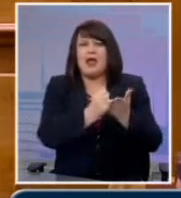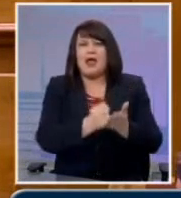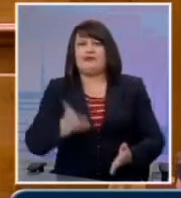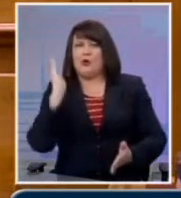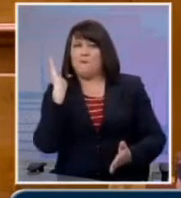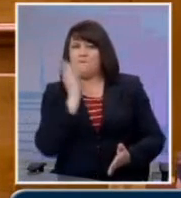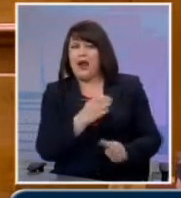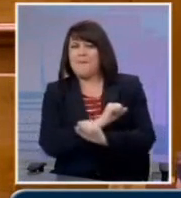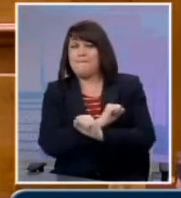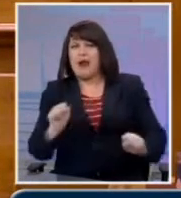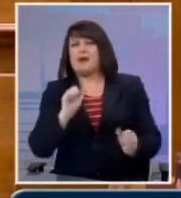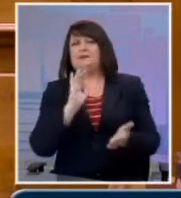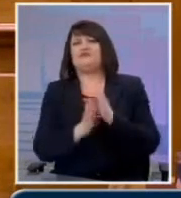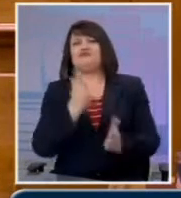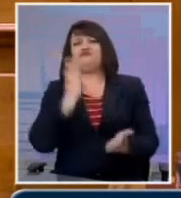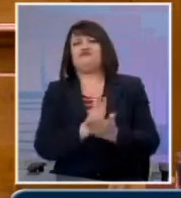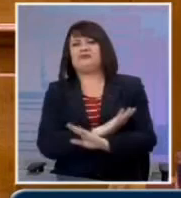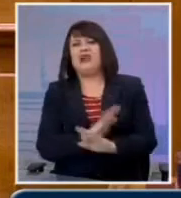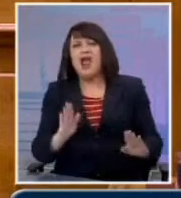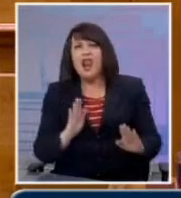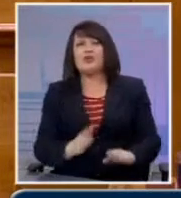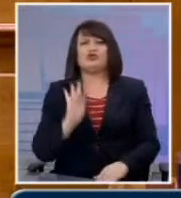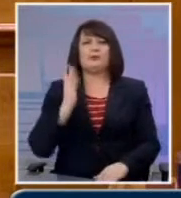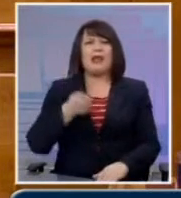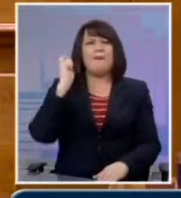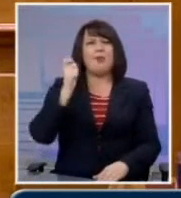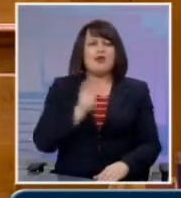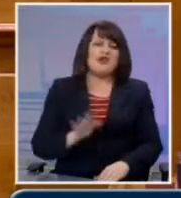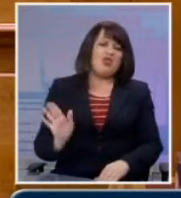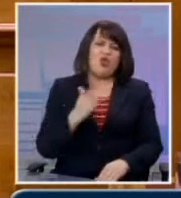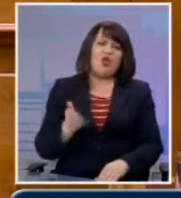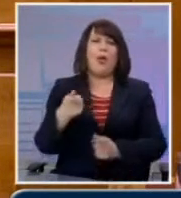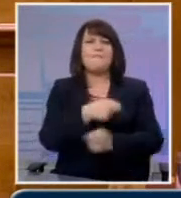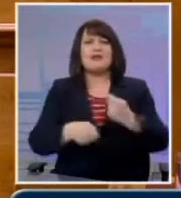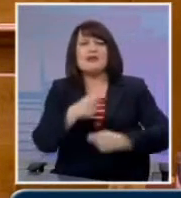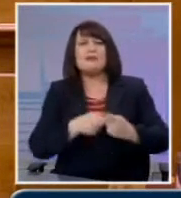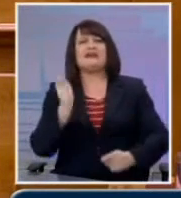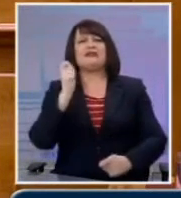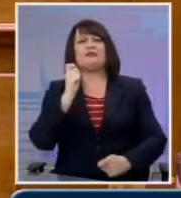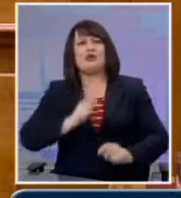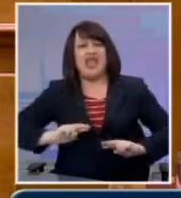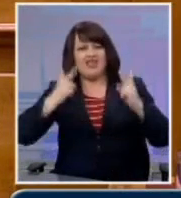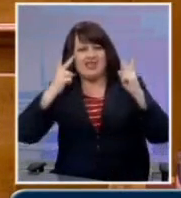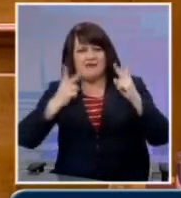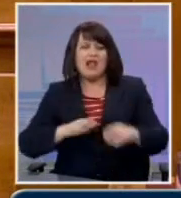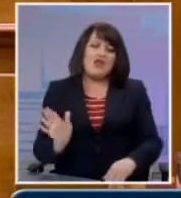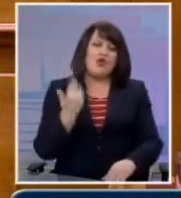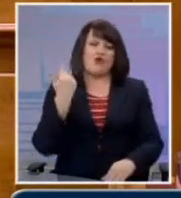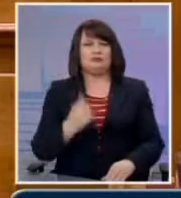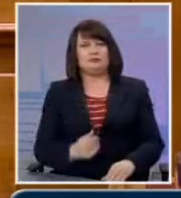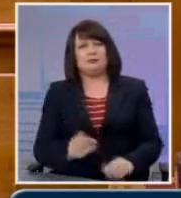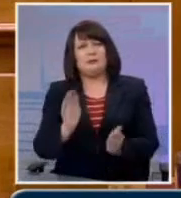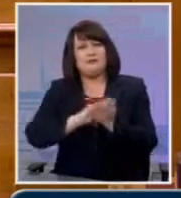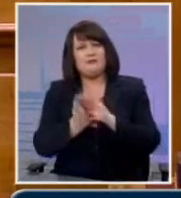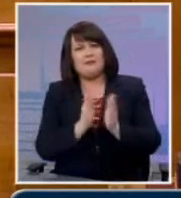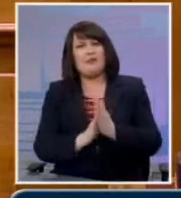ΚΕΦΟΜΕΠ, που αποφασίζαν οι πολιτικές διώξεις επιχειρηματιών και πολιτικών αντιπάλων. Το παρακράτος